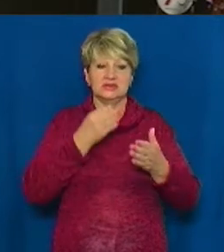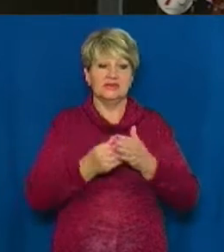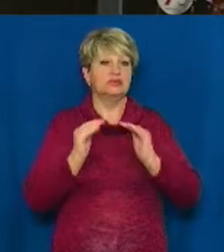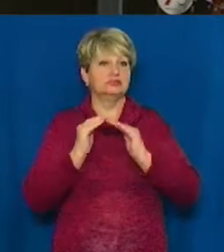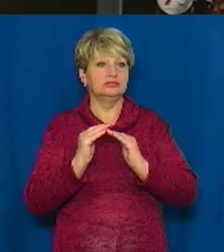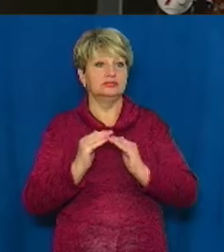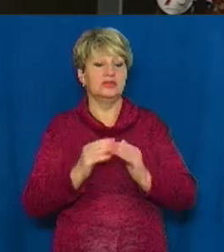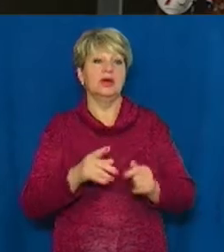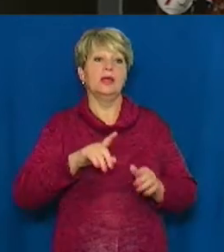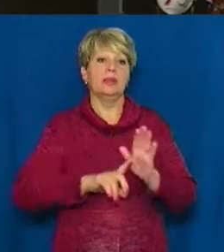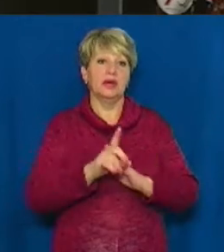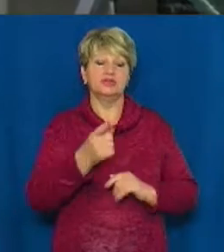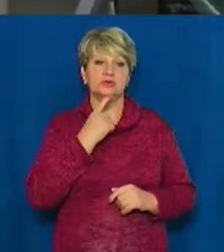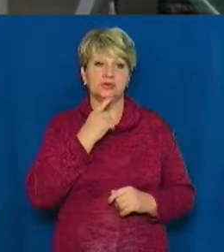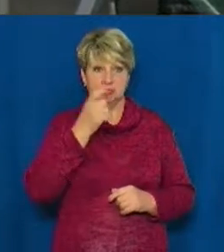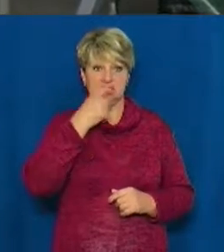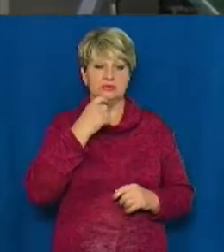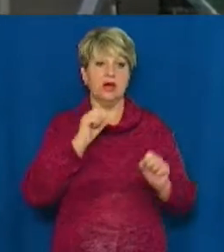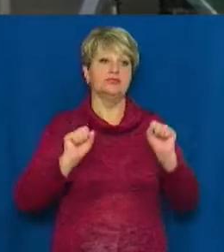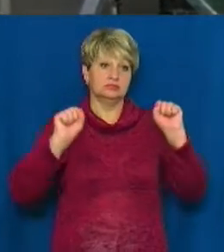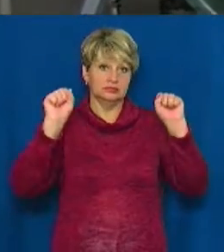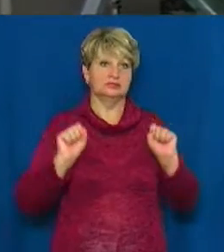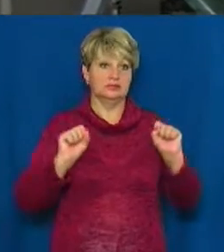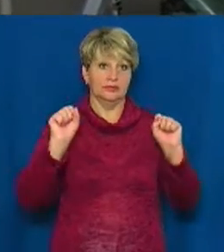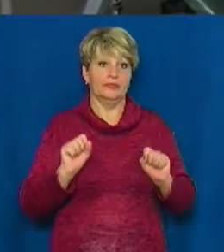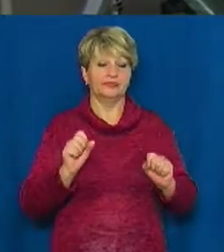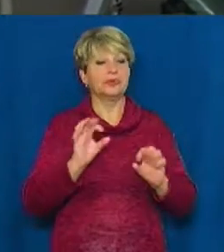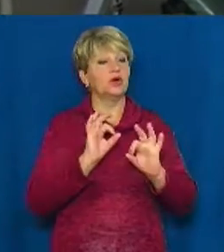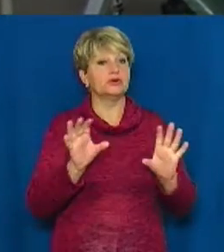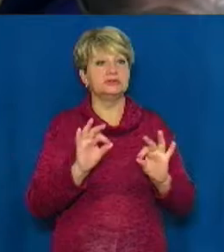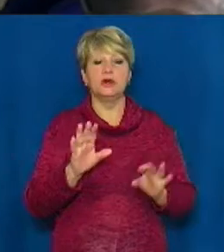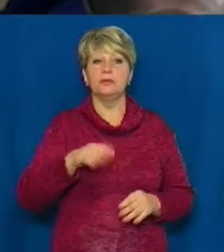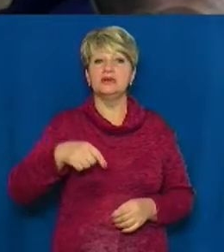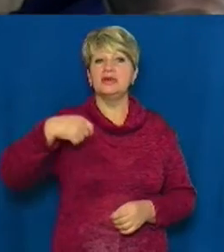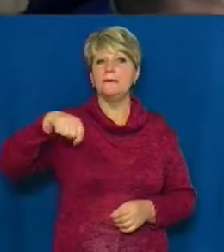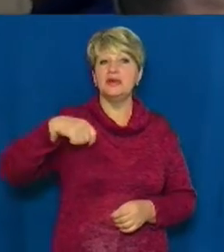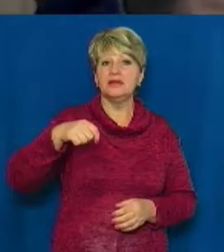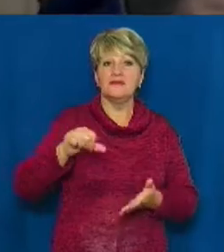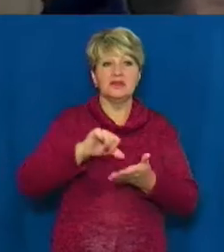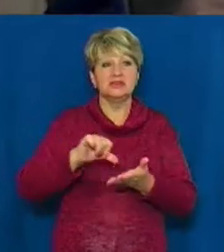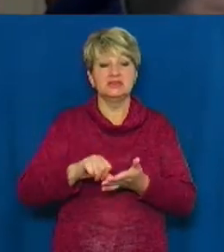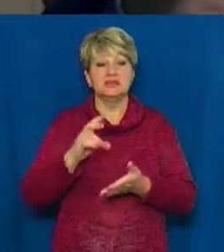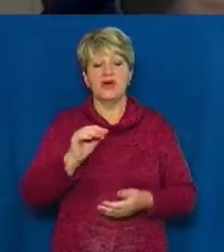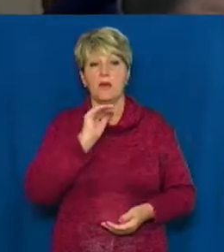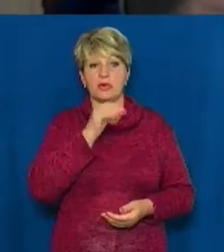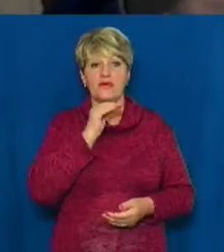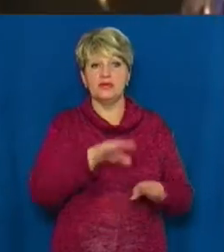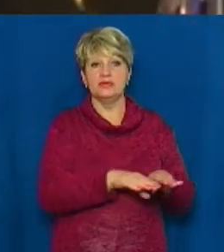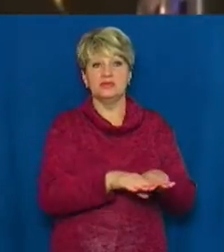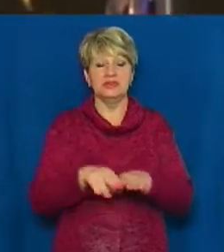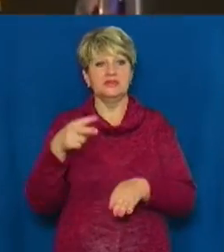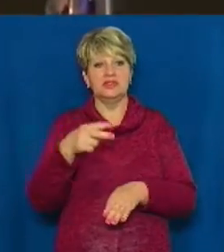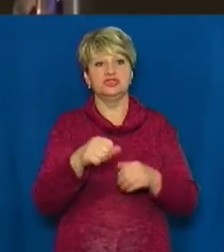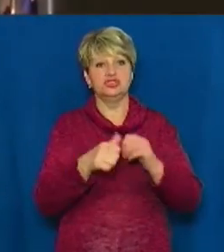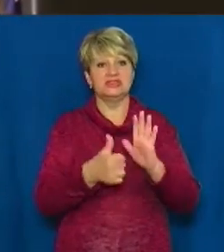в атлетичній гімнастиці. Володимир розповідає, після перерви виступів на професійному рівні у 2016 році